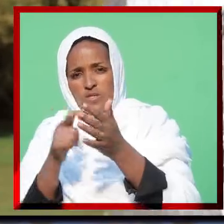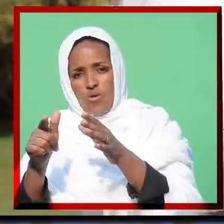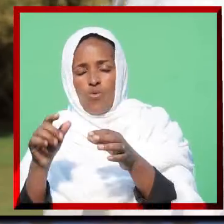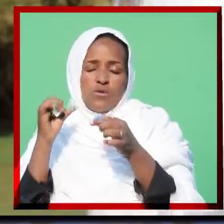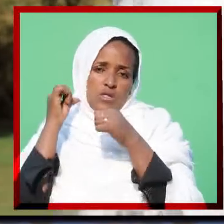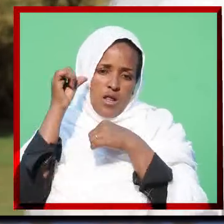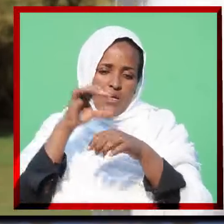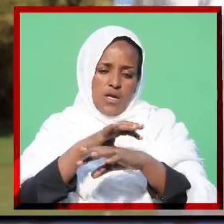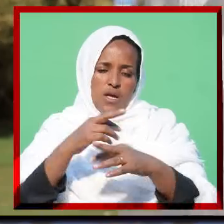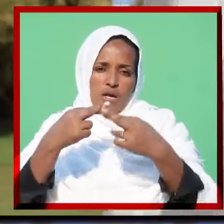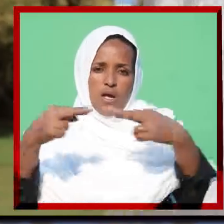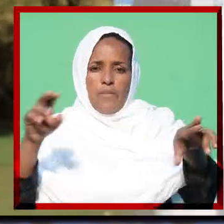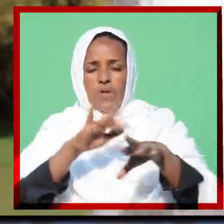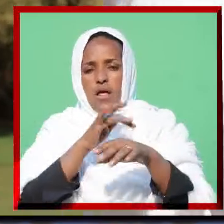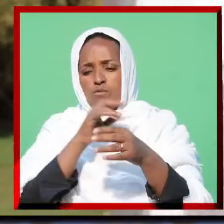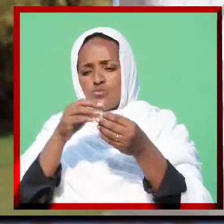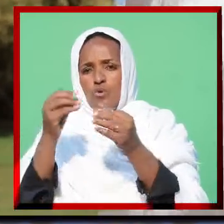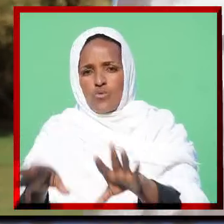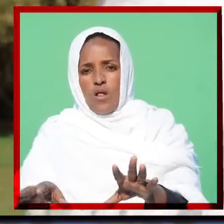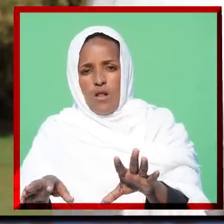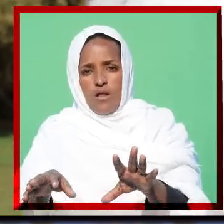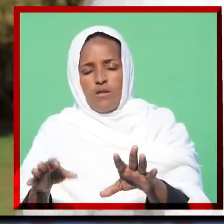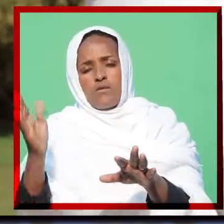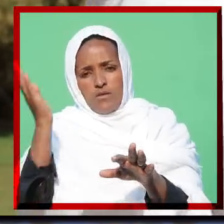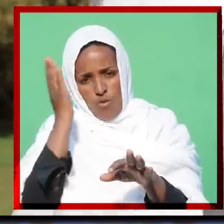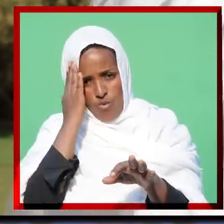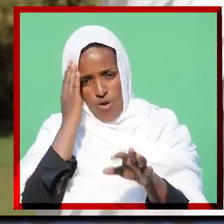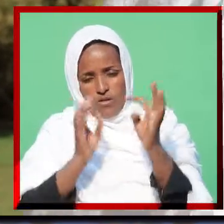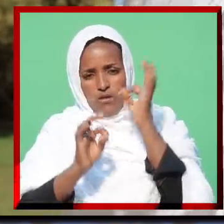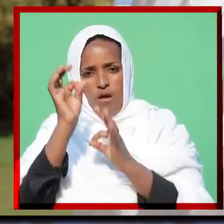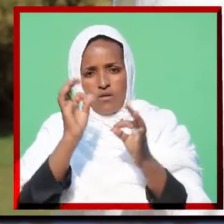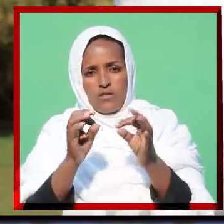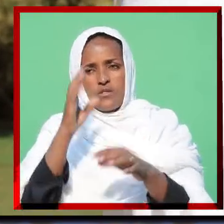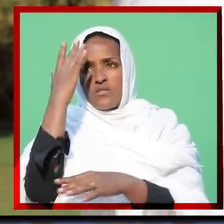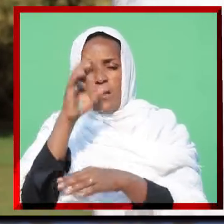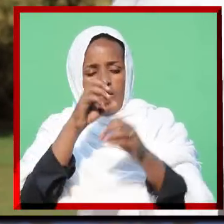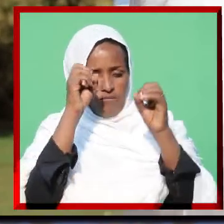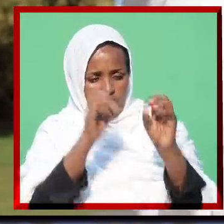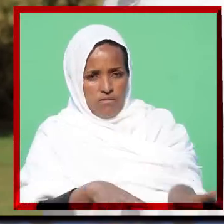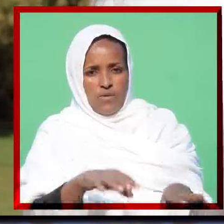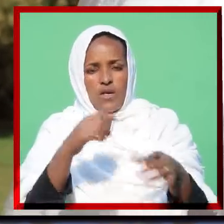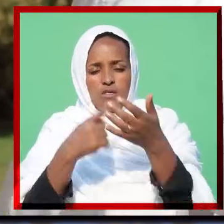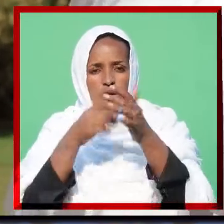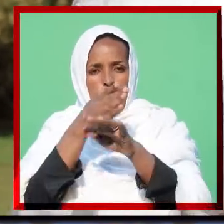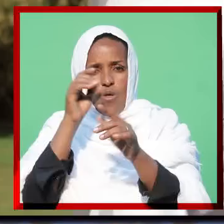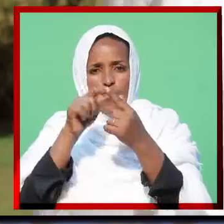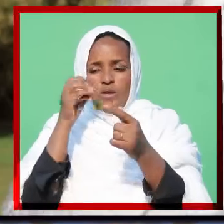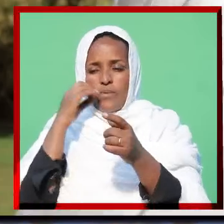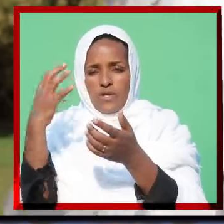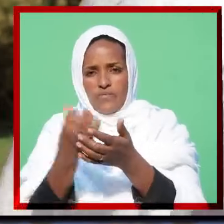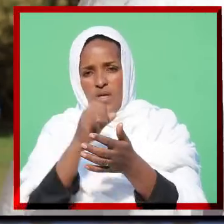እንደታነቀ ገመድ ላይ አይደለም። ገመዱ ጥሏታል፣ ትውፊቱን እናውቀዋለን። ዛፏ ወርውራ ጥለዋለች። ከዚያ በኋላ ወደ ቤቱ